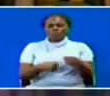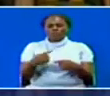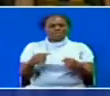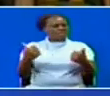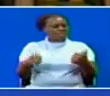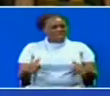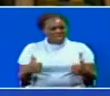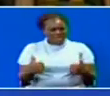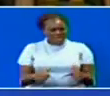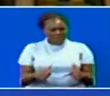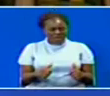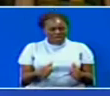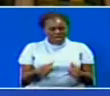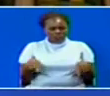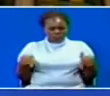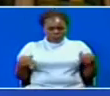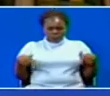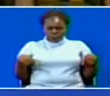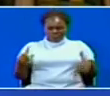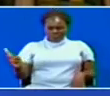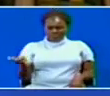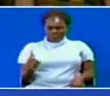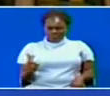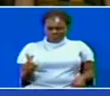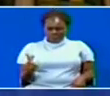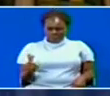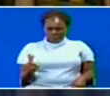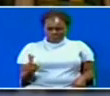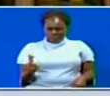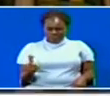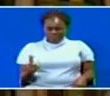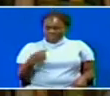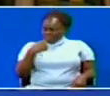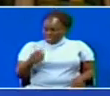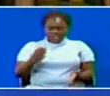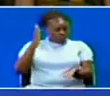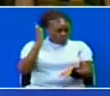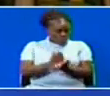never wavered or called